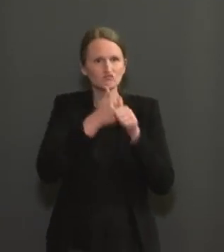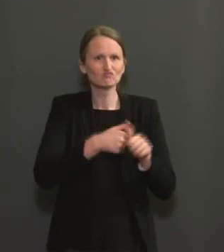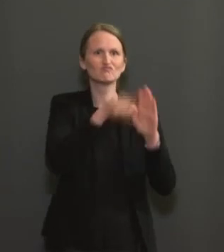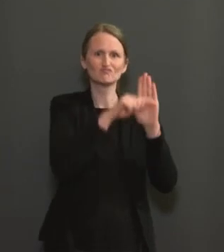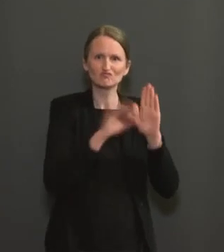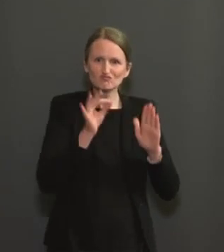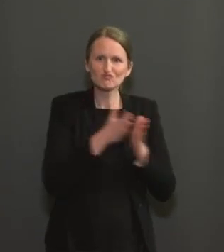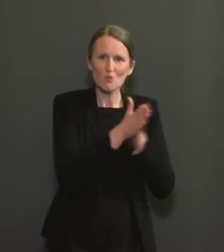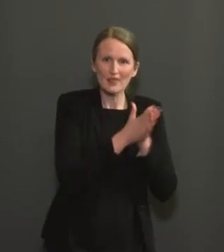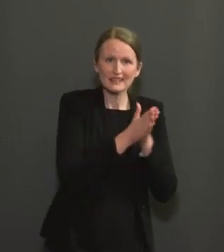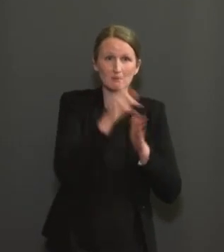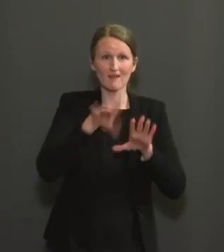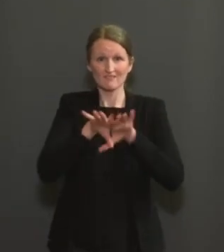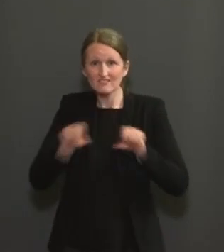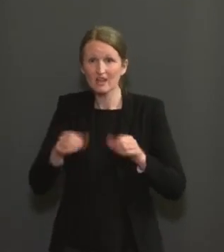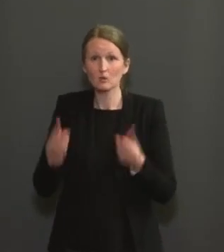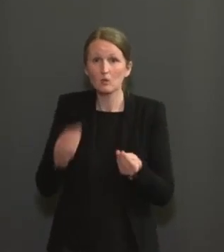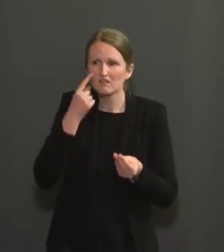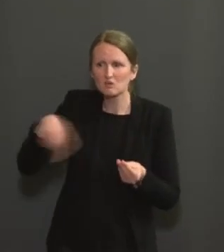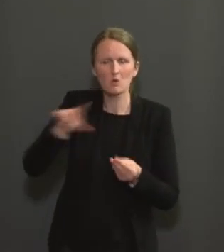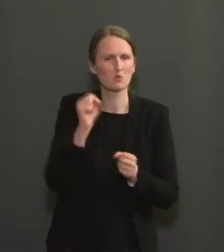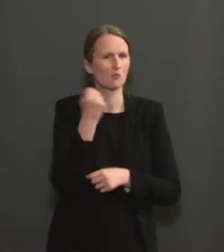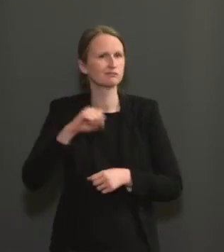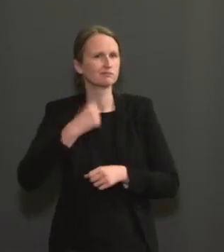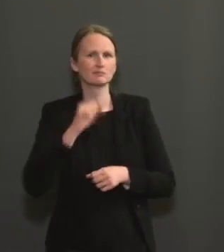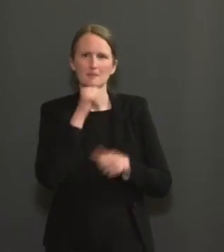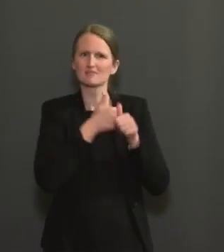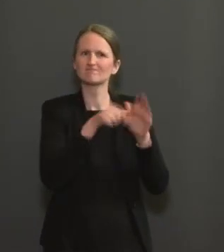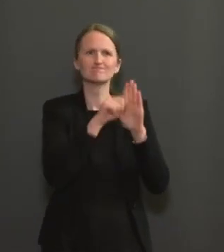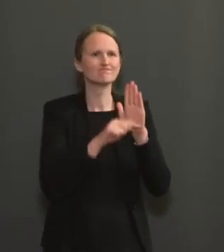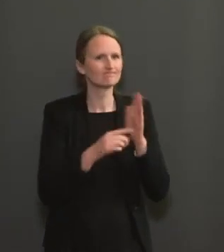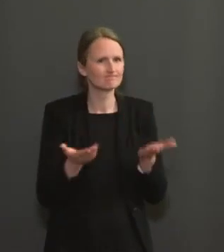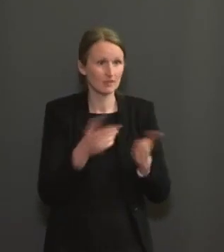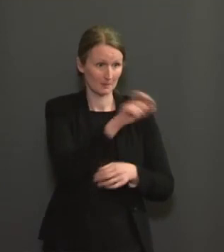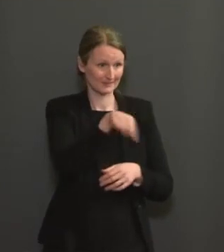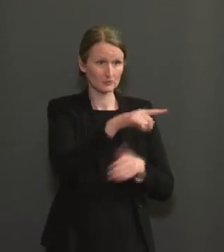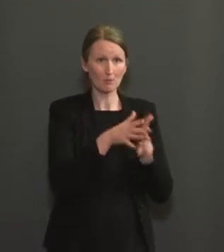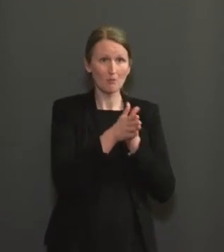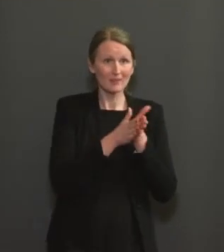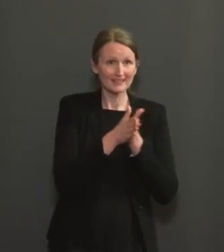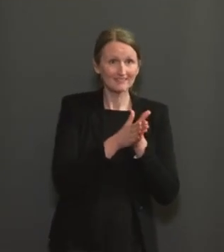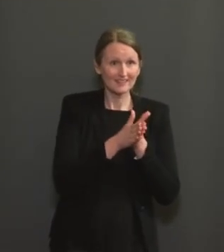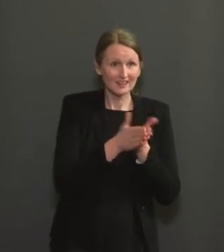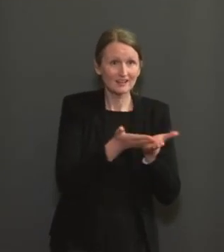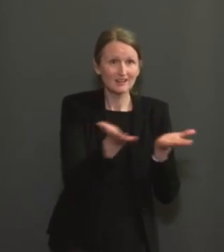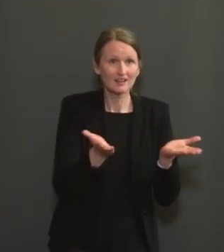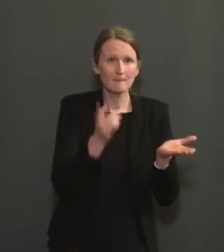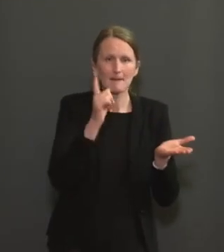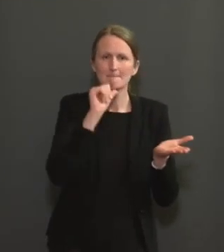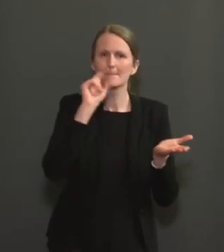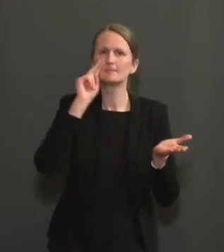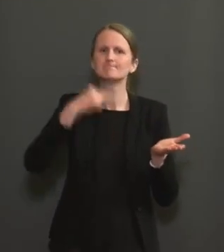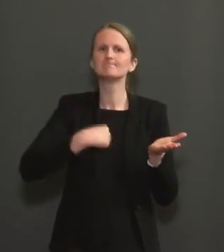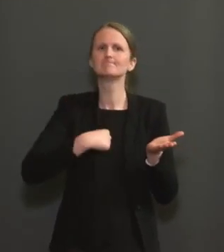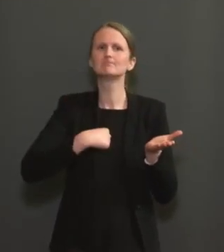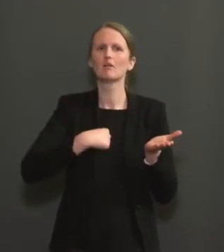certain nombre de personnes qui sont motivées pour les appliquer ne se rendent pas compte que par des gestes de la vie quotidienne, mais d'une certaine manière, elles transgressent malgré tout les règles